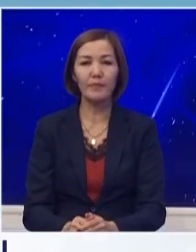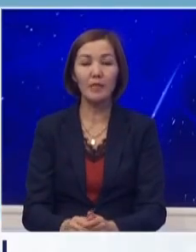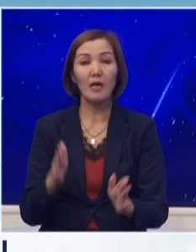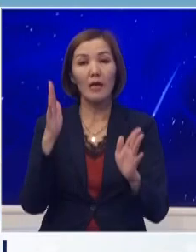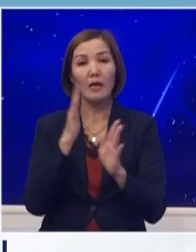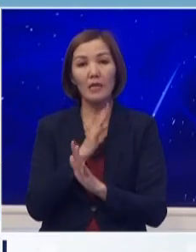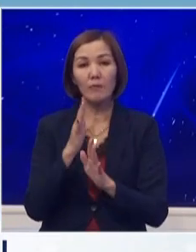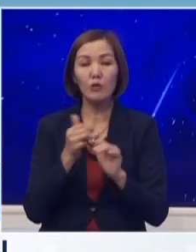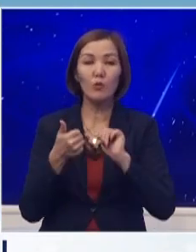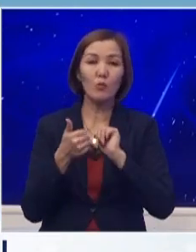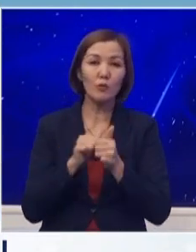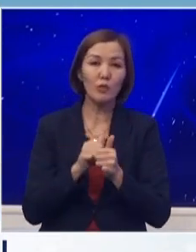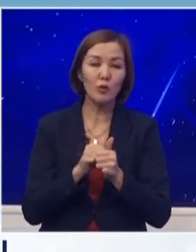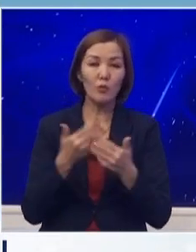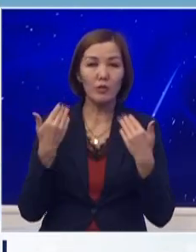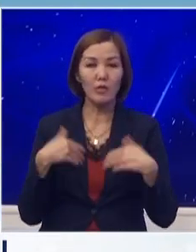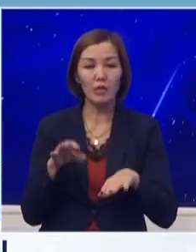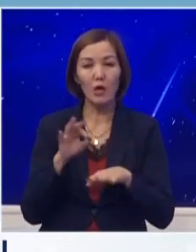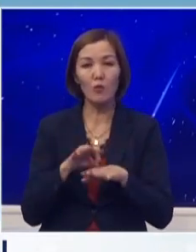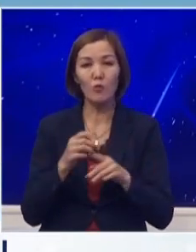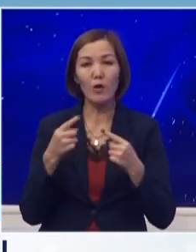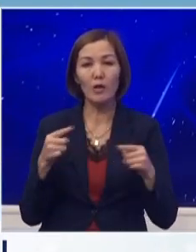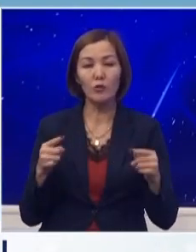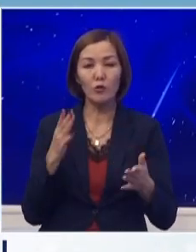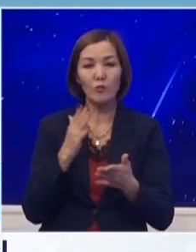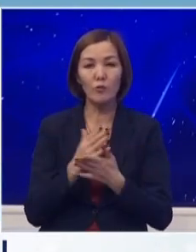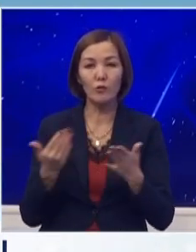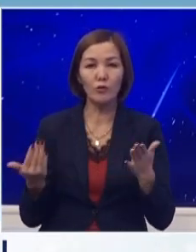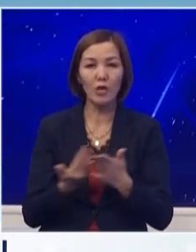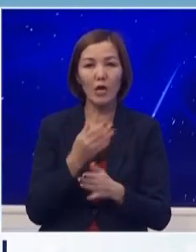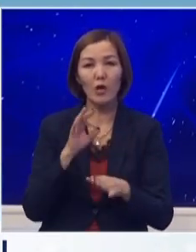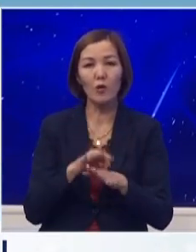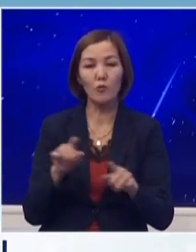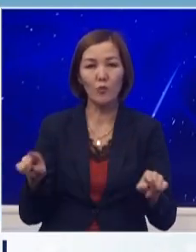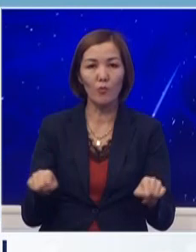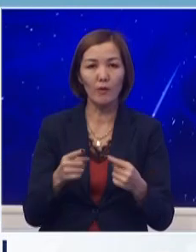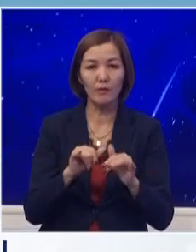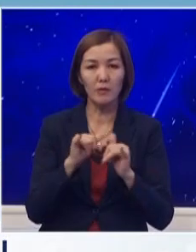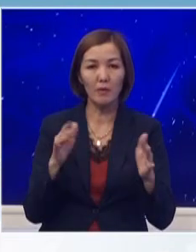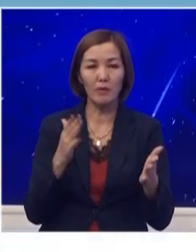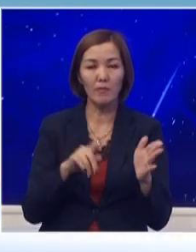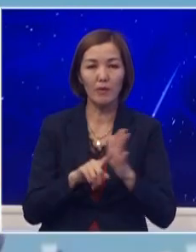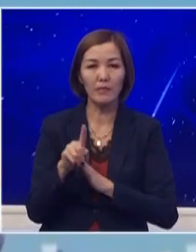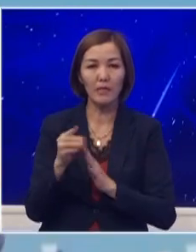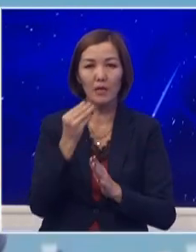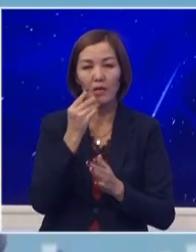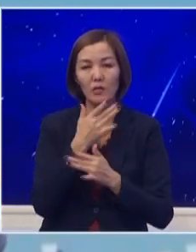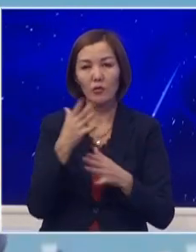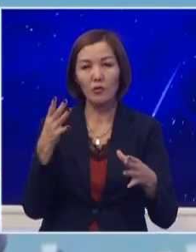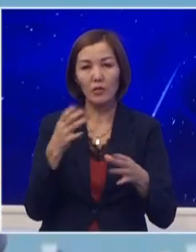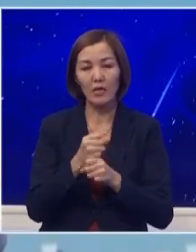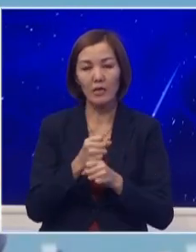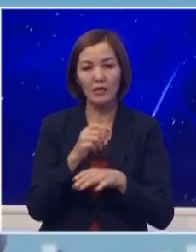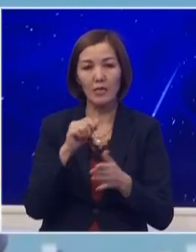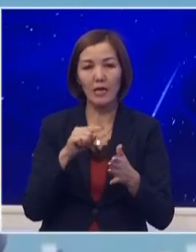Климаттың өзгеру әлем бойынша дене ауруларының өршуіне әкелуде. Жаңа патогендердің пайда болу қаупы артып жатыр. Сонымен қатар одан азық-түлік дағдарысы да белең алып